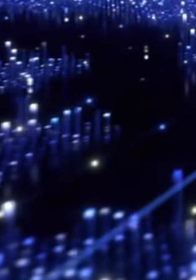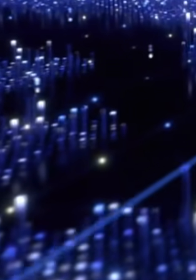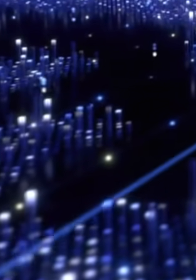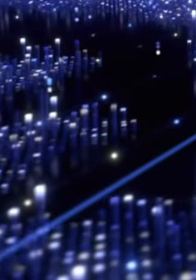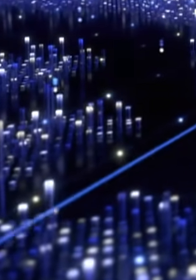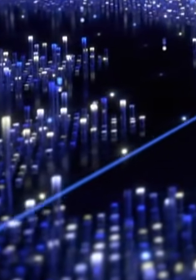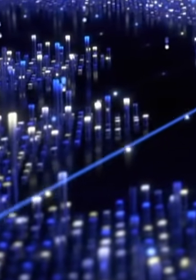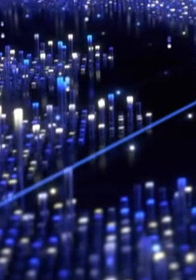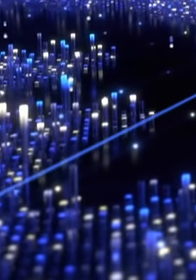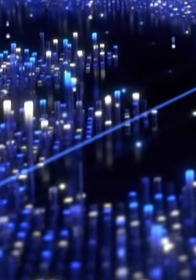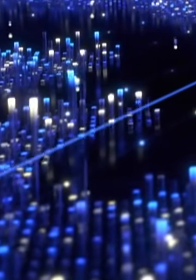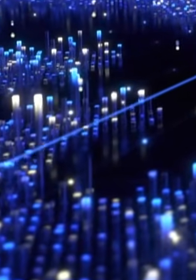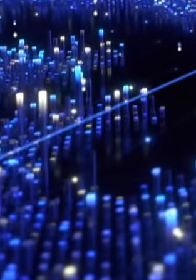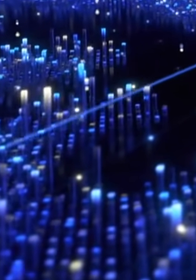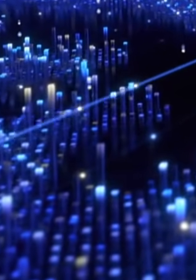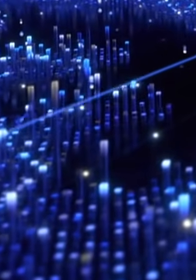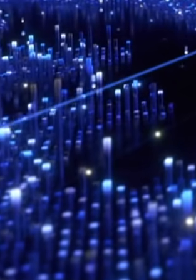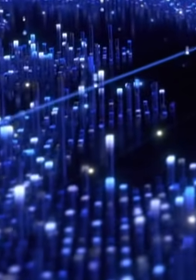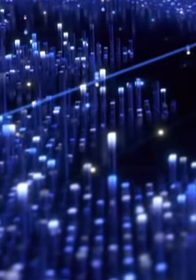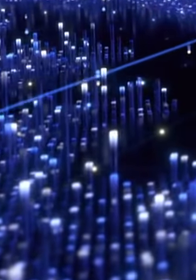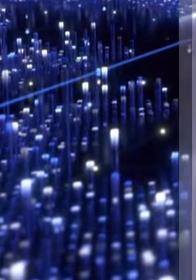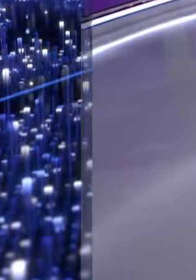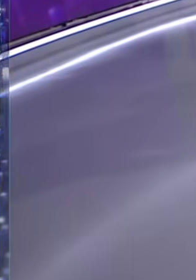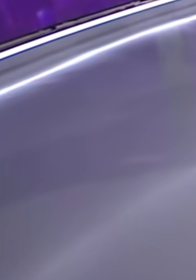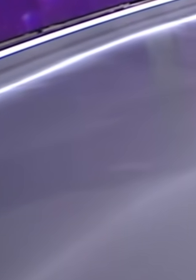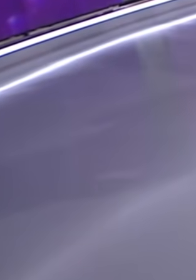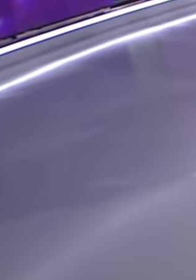חדשות הערב עם מיכל רבינוביץ'.